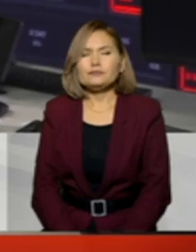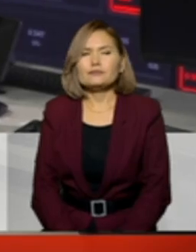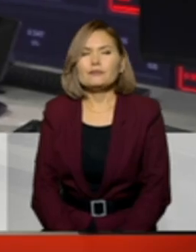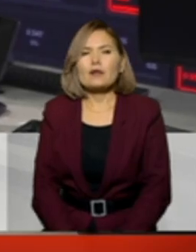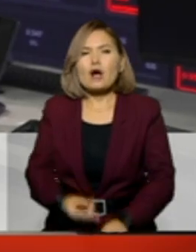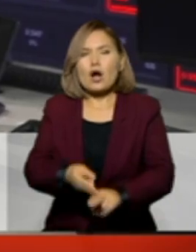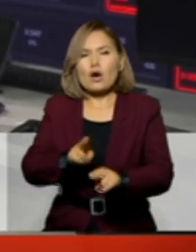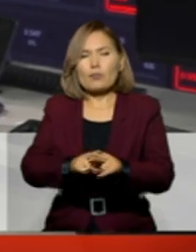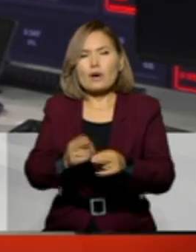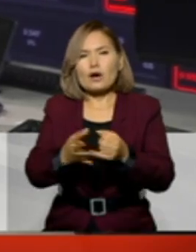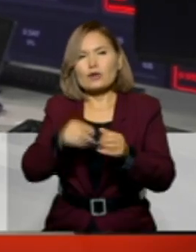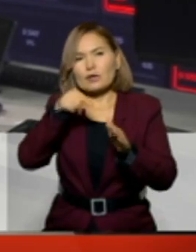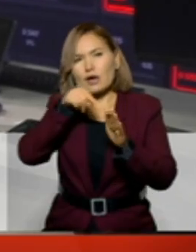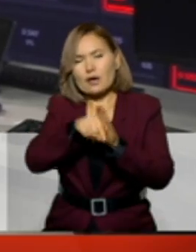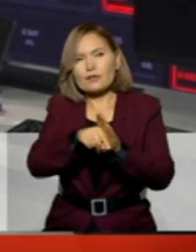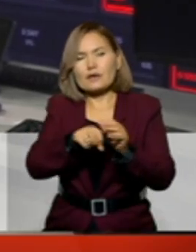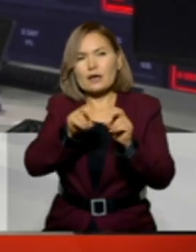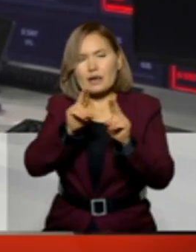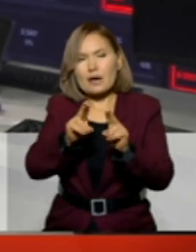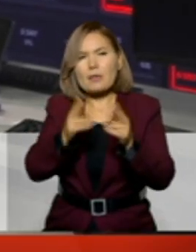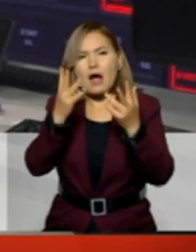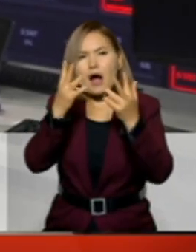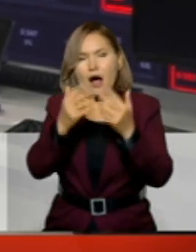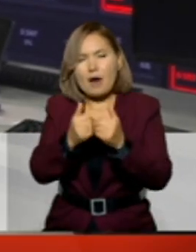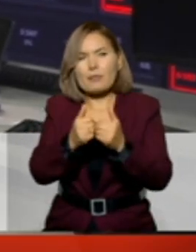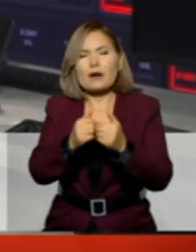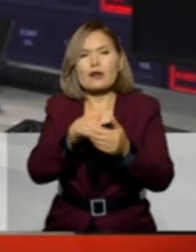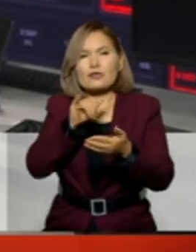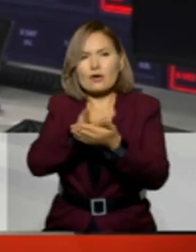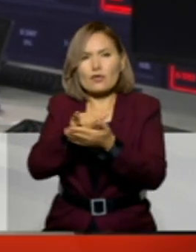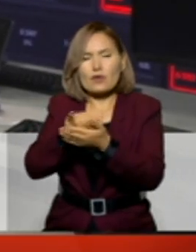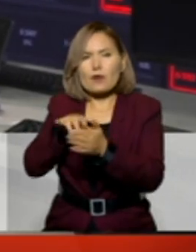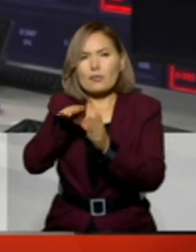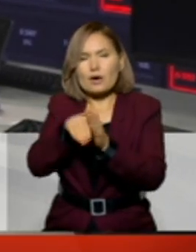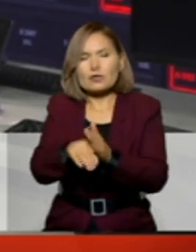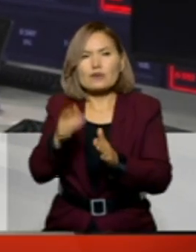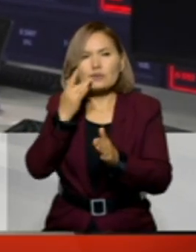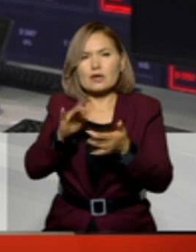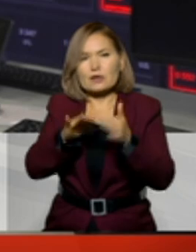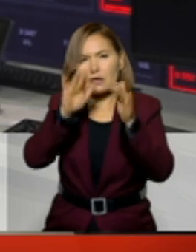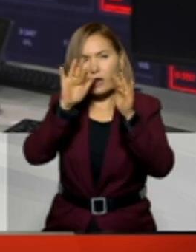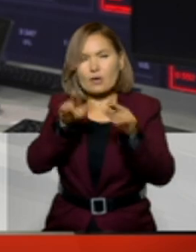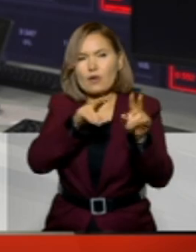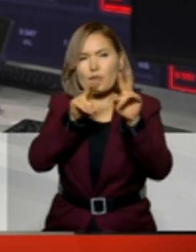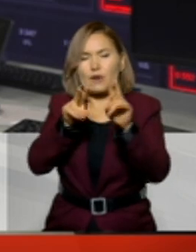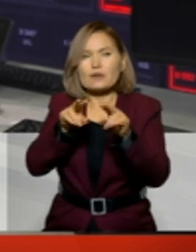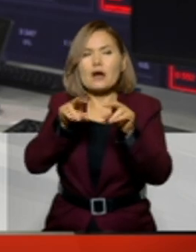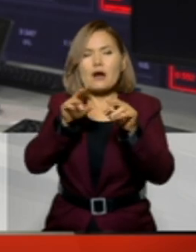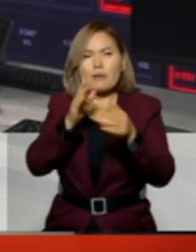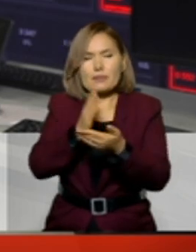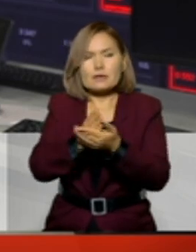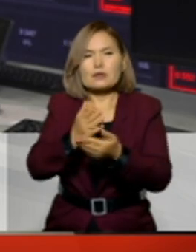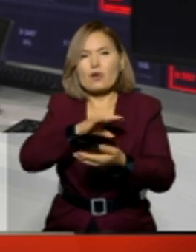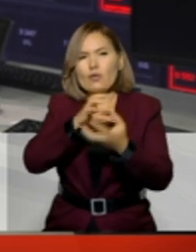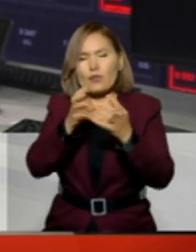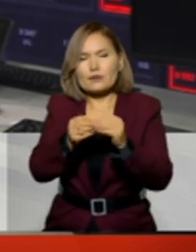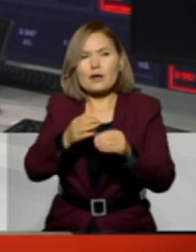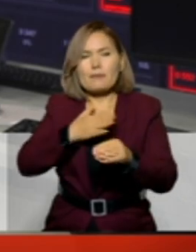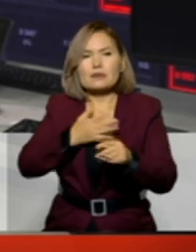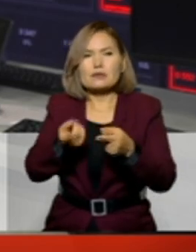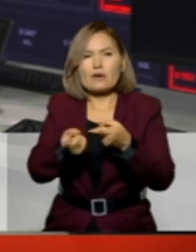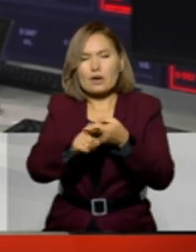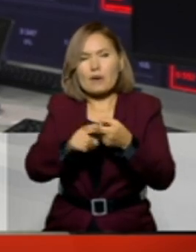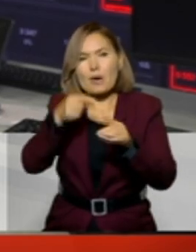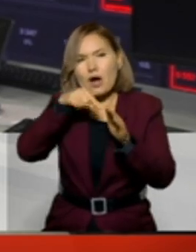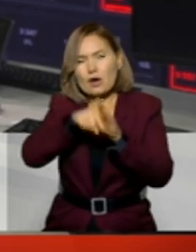Бұл жерде шахталарда орнатылған автоматтандырылған жүйенің толықтай нәтижелерін көруге болады. Мұндай талдау арқылы бізге барлық шахта мен